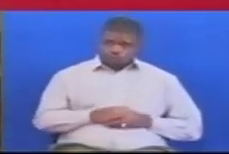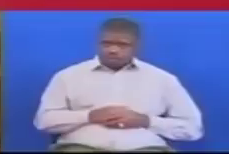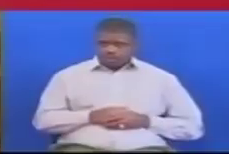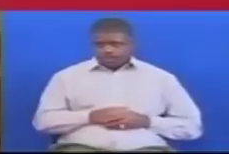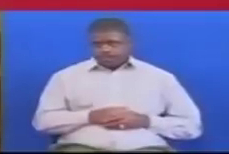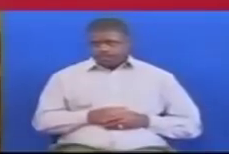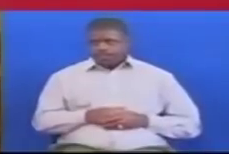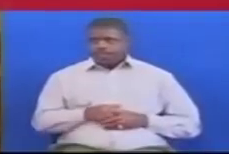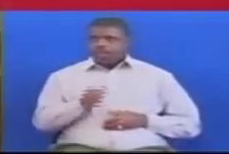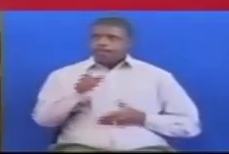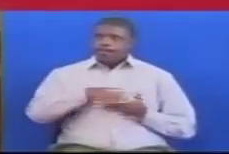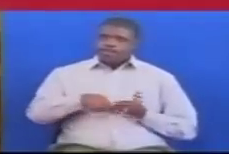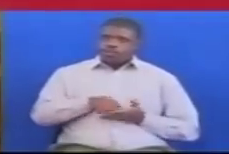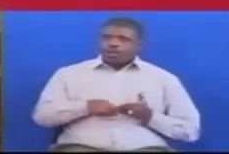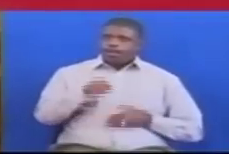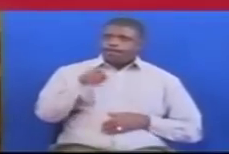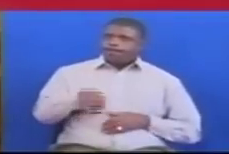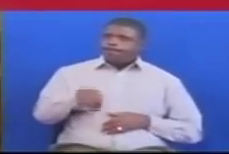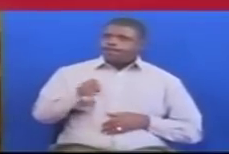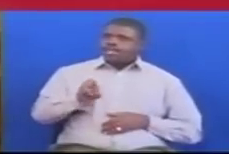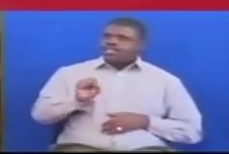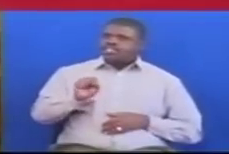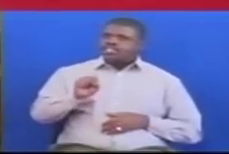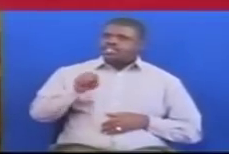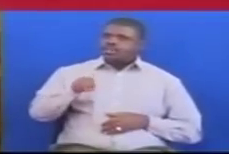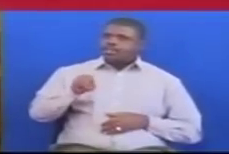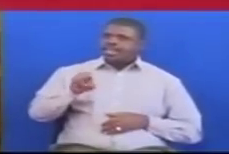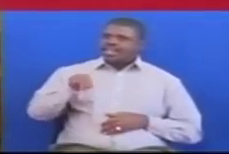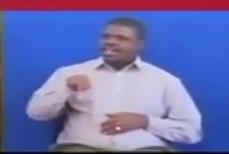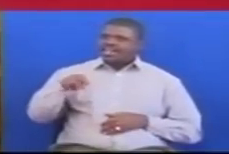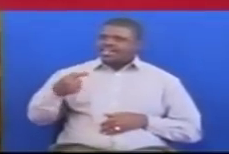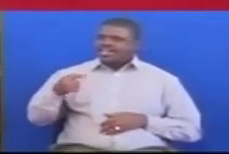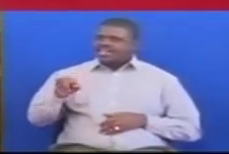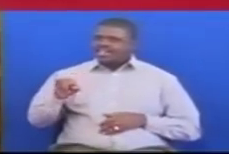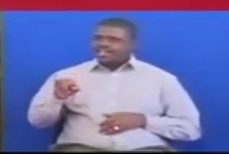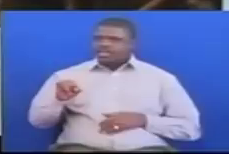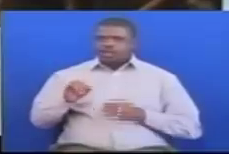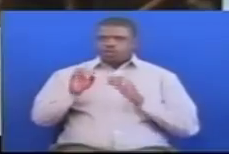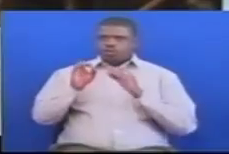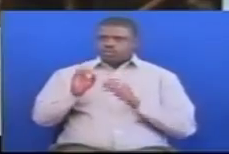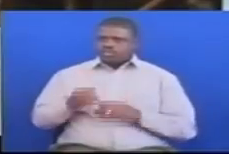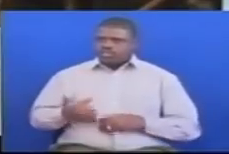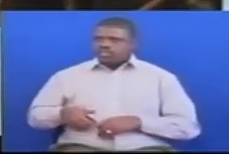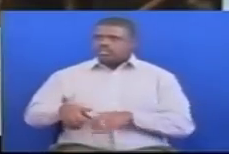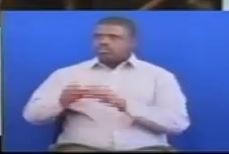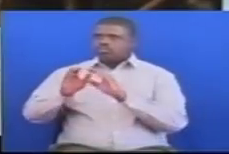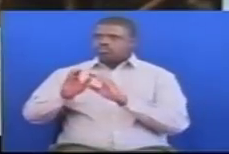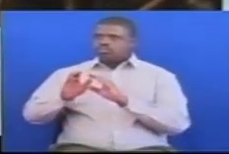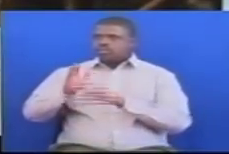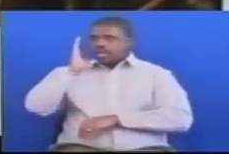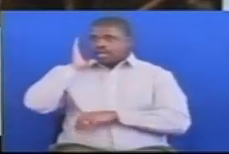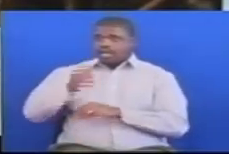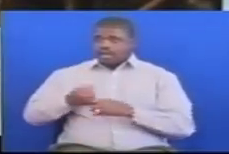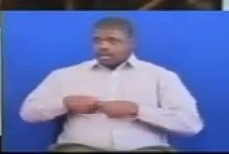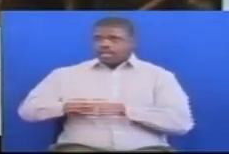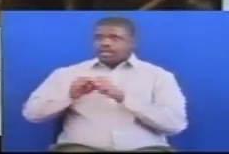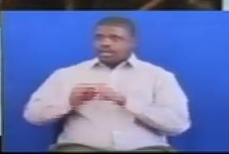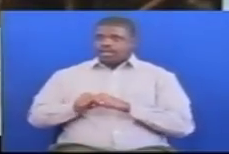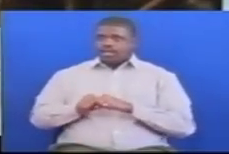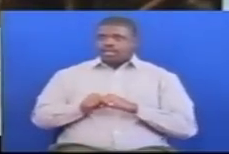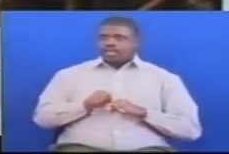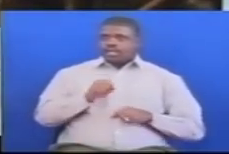Kesmet. Mheshimiwa mwenyekiti, serikali inatekeleza mradi wa kuboresha huduma ya maji safi na salama katika mji wa